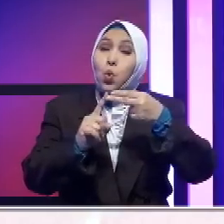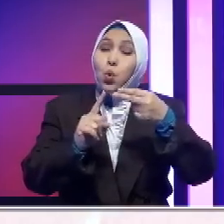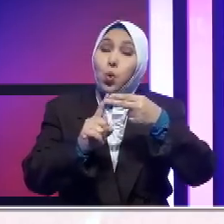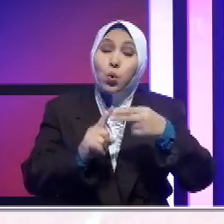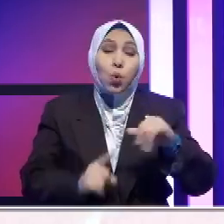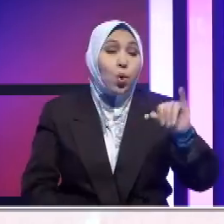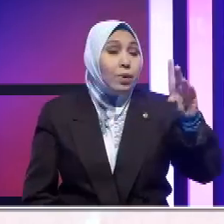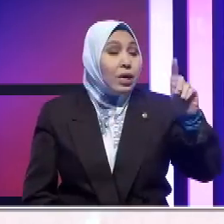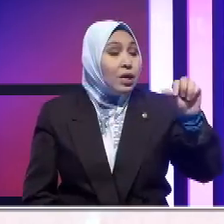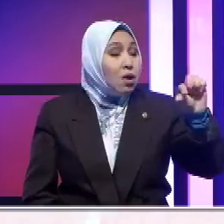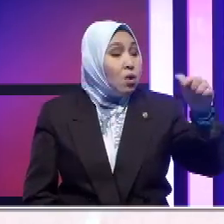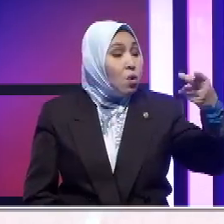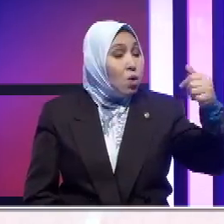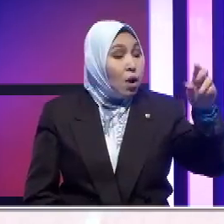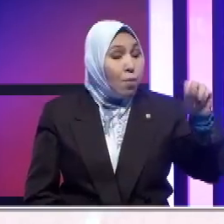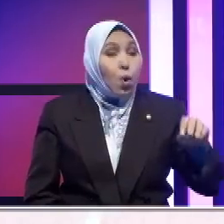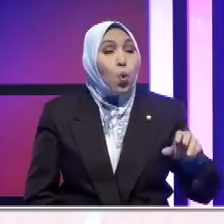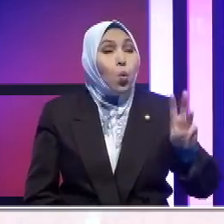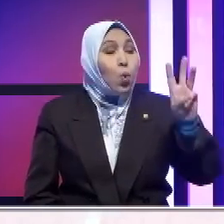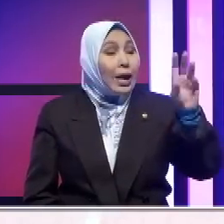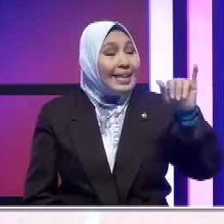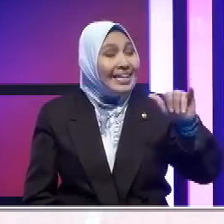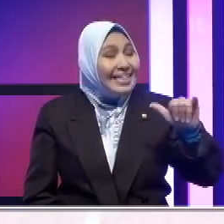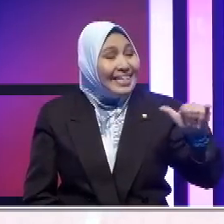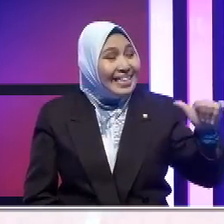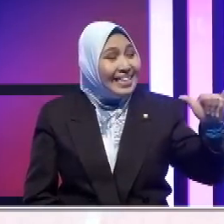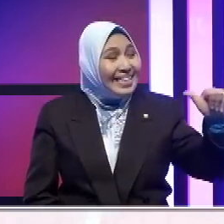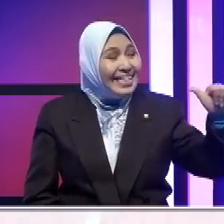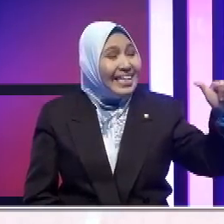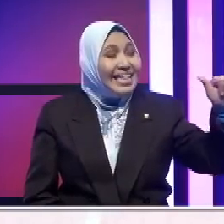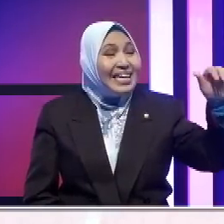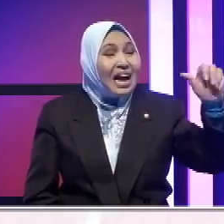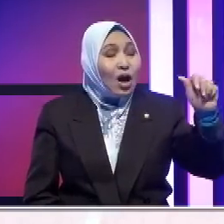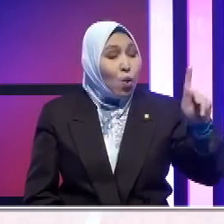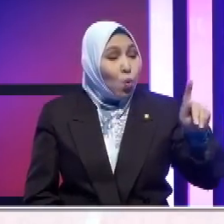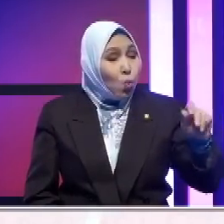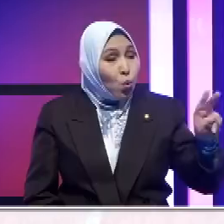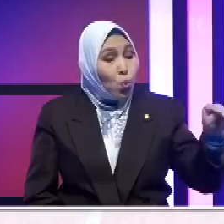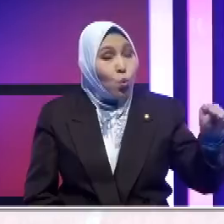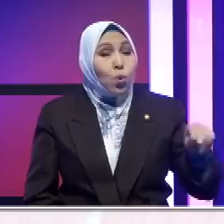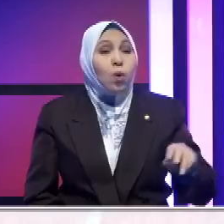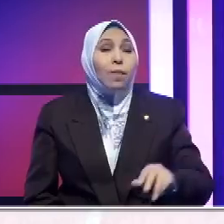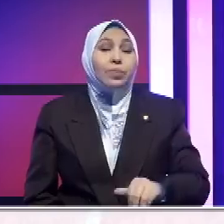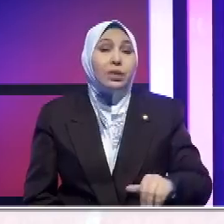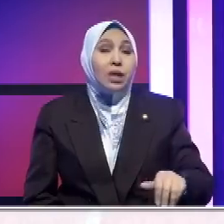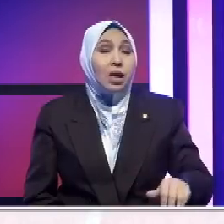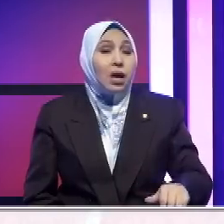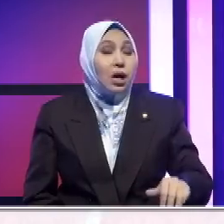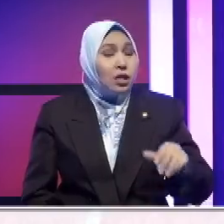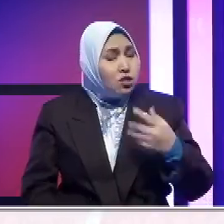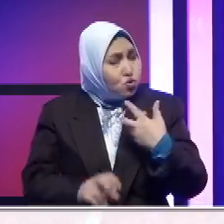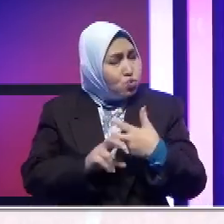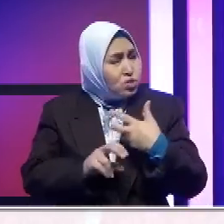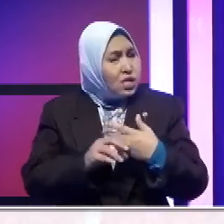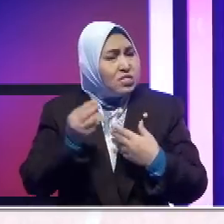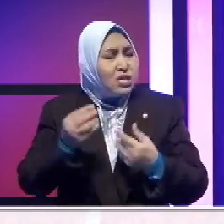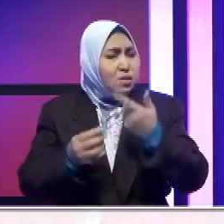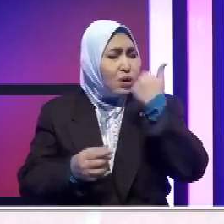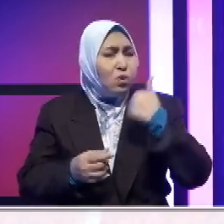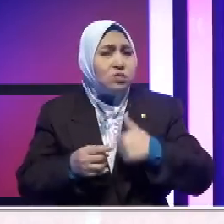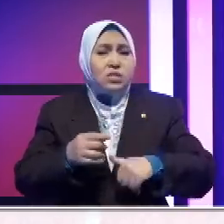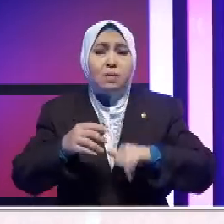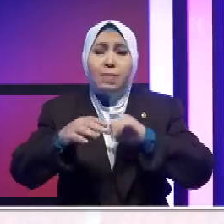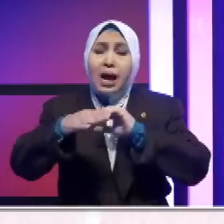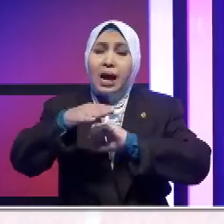bawah seperti wa iyakusa wa iyaku, dia agak sukar sedikit sebab dia berbaris di